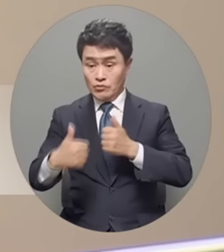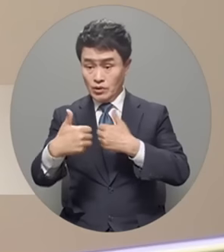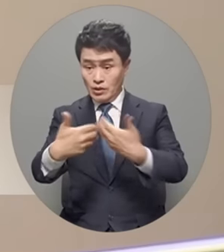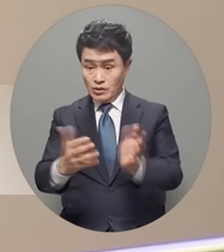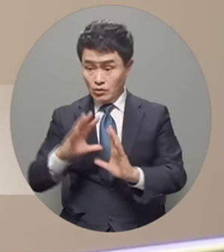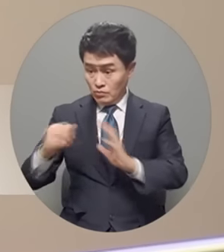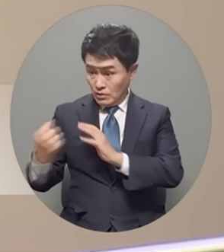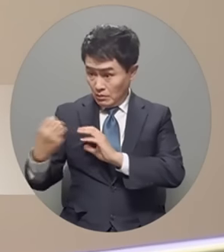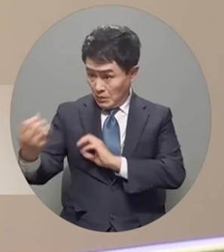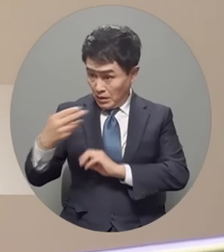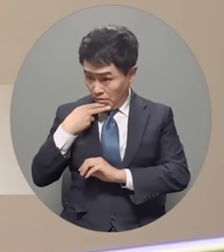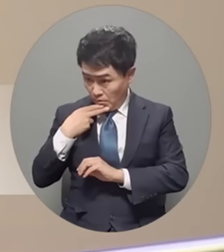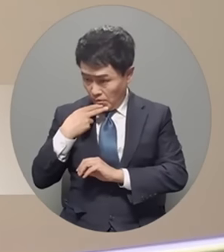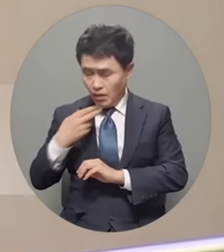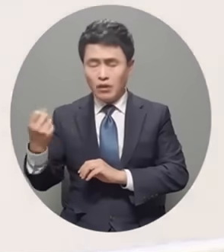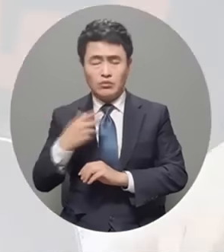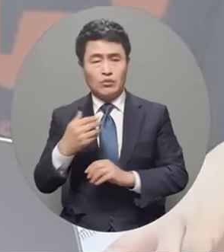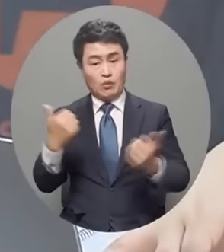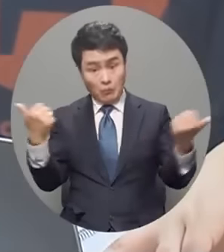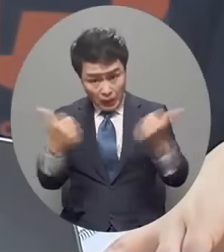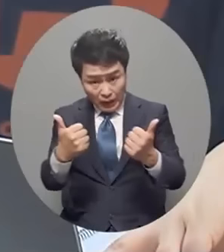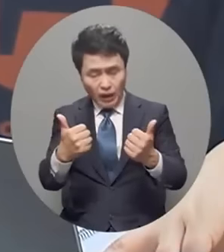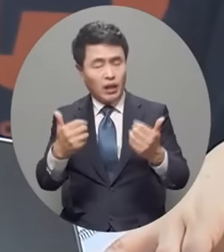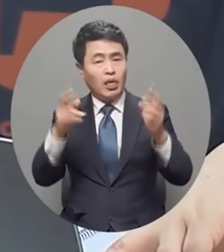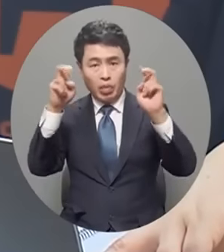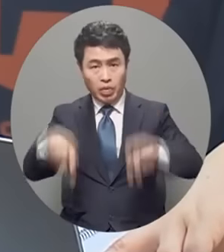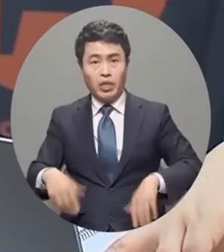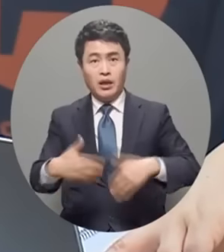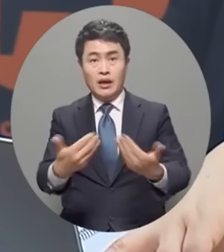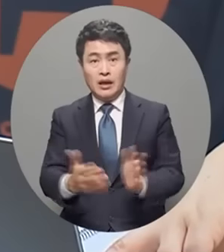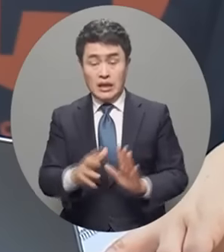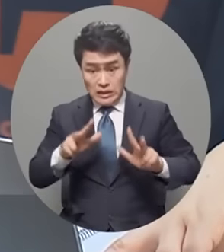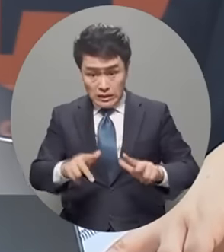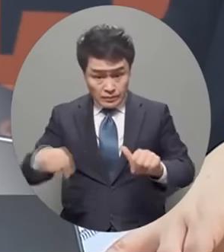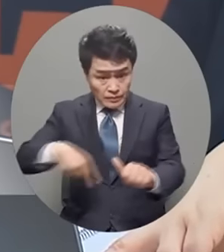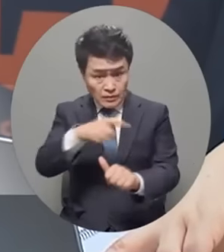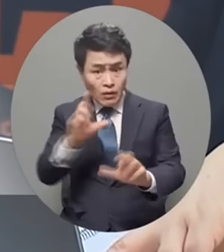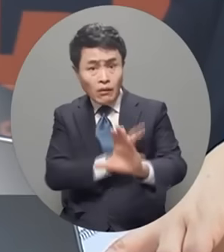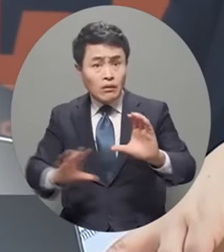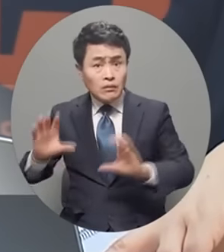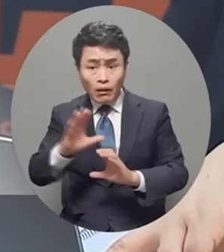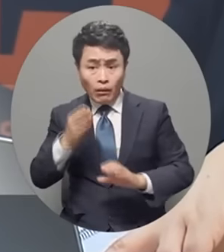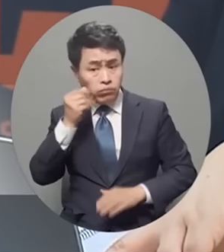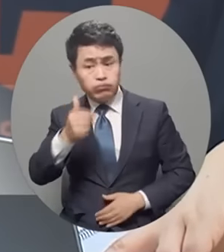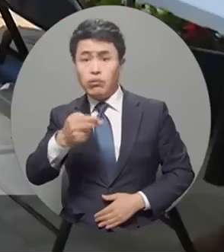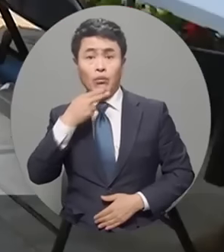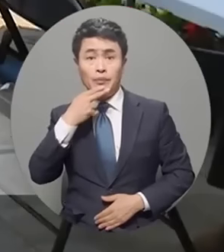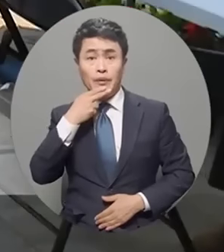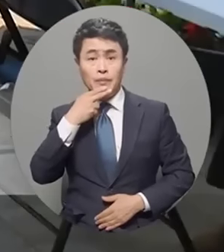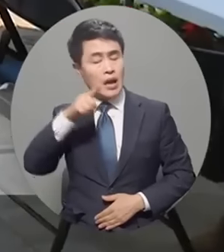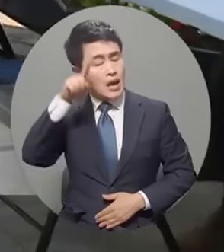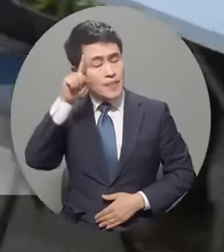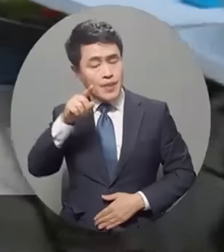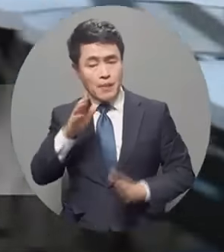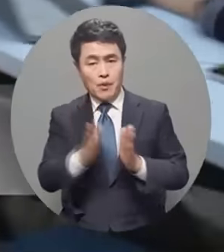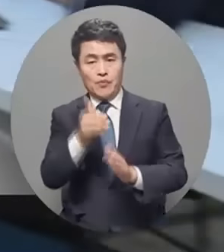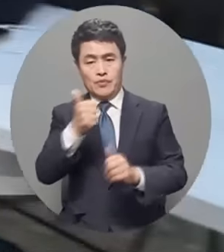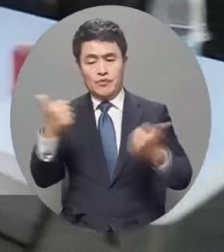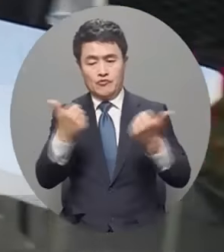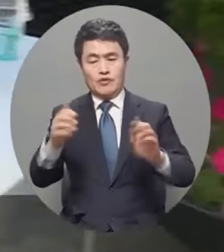않으면서 회동은 또다시 무산됐습니다. 우 의장은 지금 상황에서 더 이상의 진전이 없다면 내일 본회의를